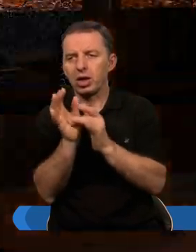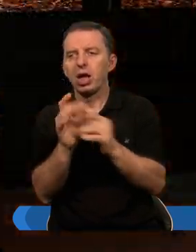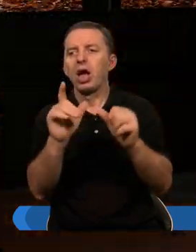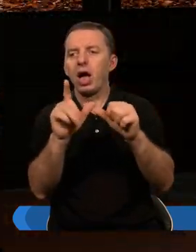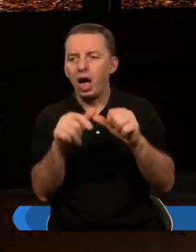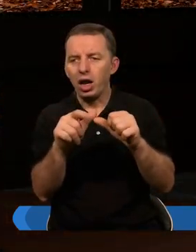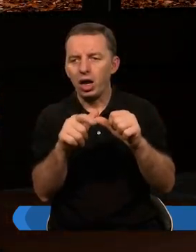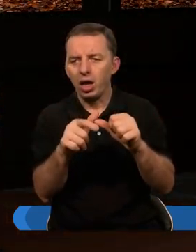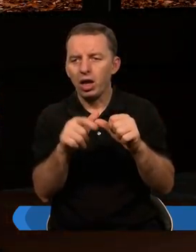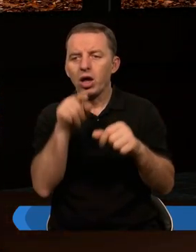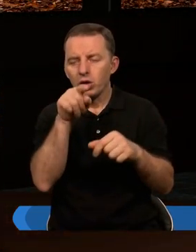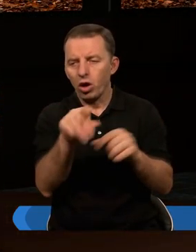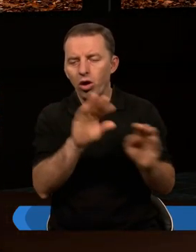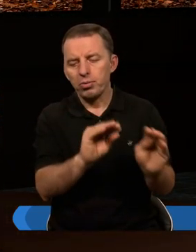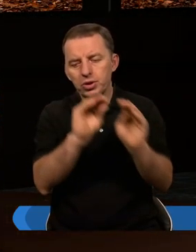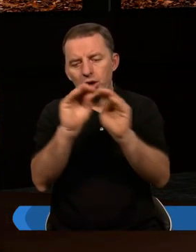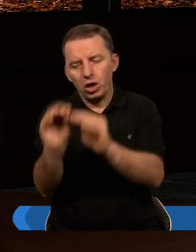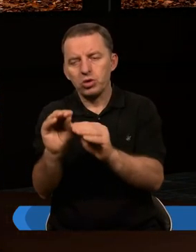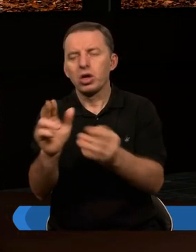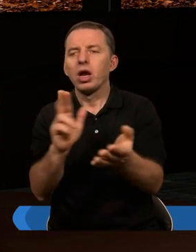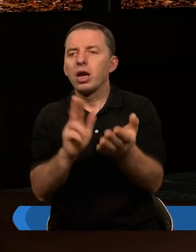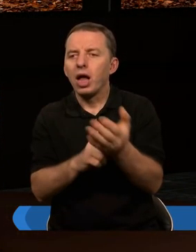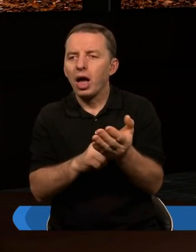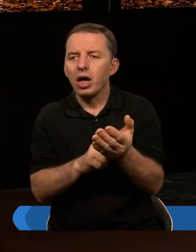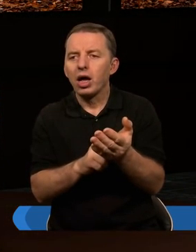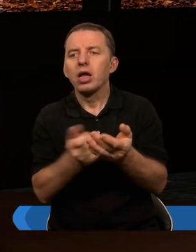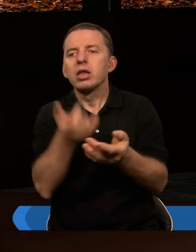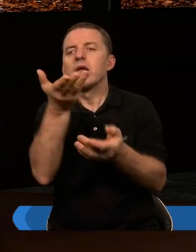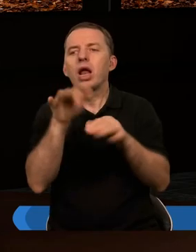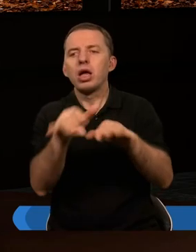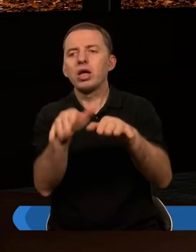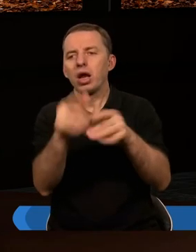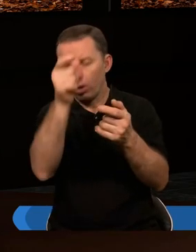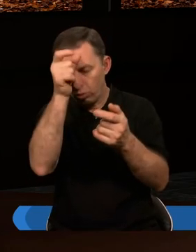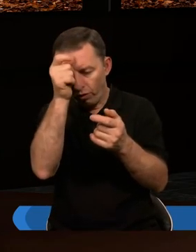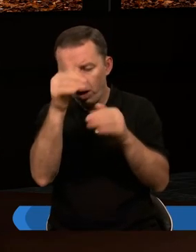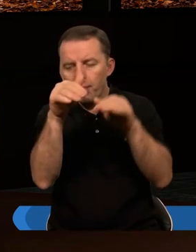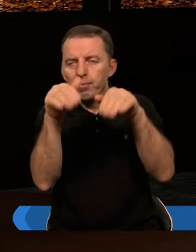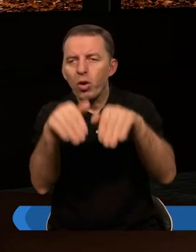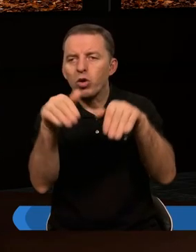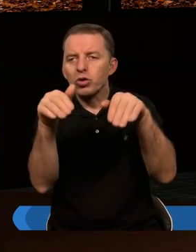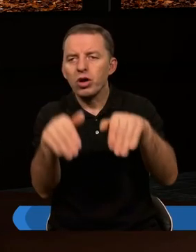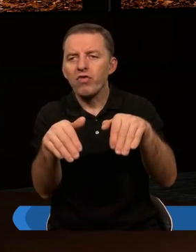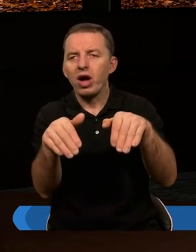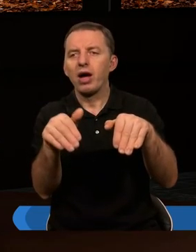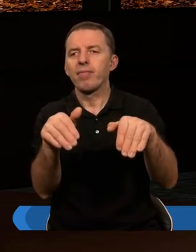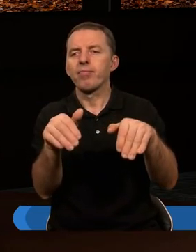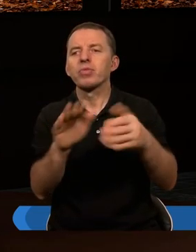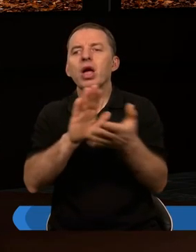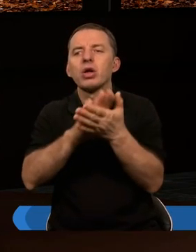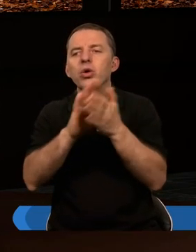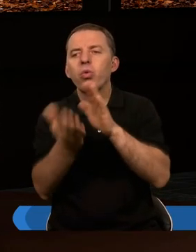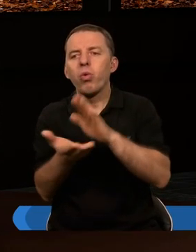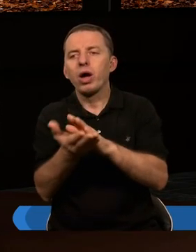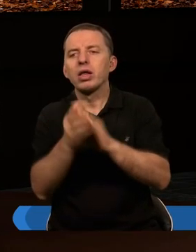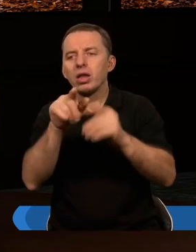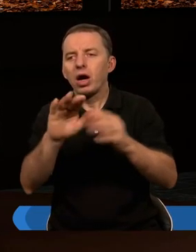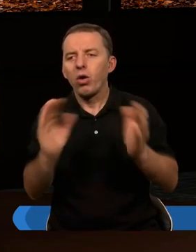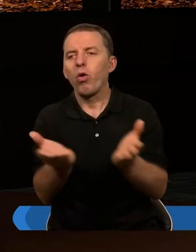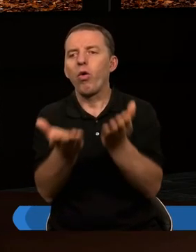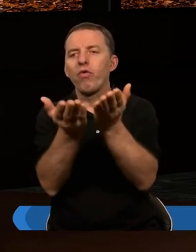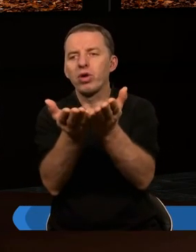Ale to przenosi się na tyle, ile człowiek jest możliwe składać taką